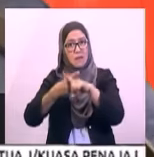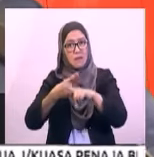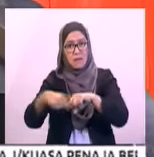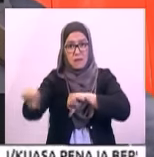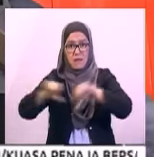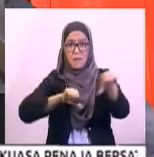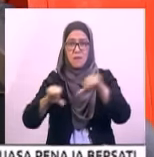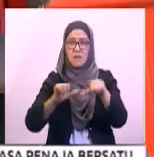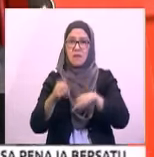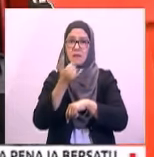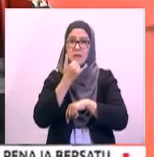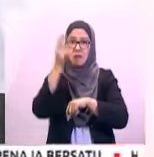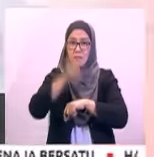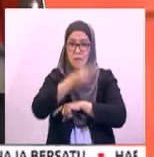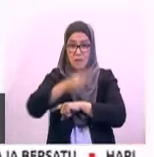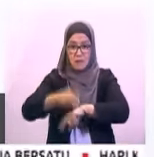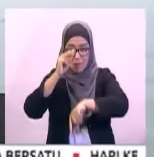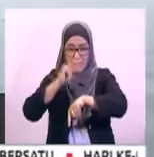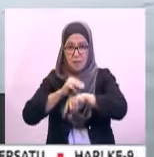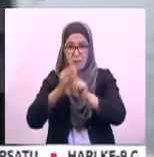pada musim cuti perayaan.